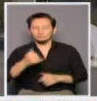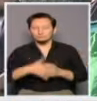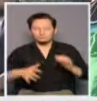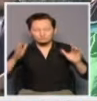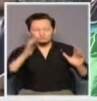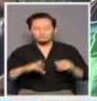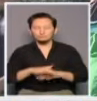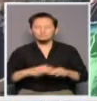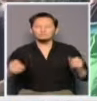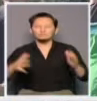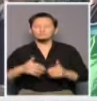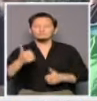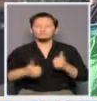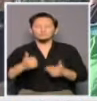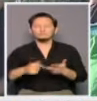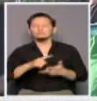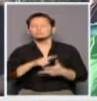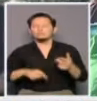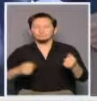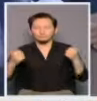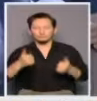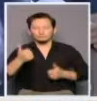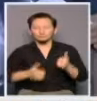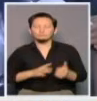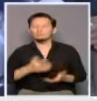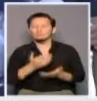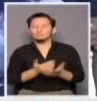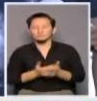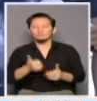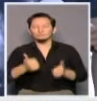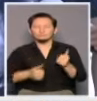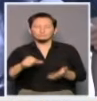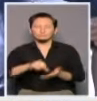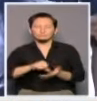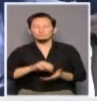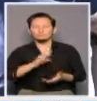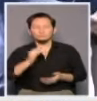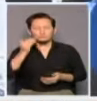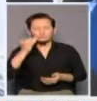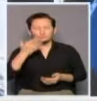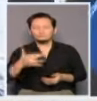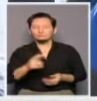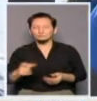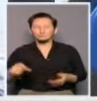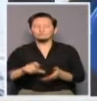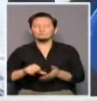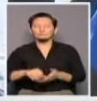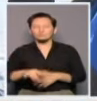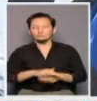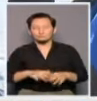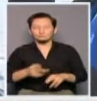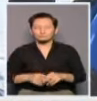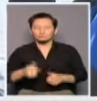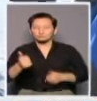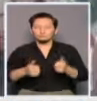были организованы соревнования по 3 национальным видам спорта. Например, в гиревом спорте приняли участие около 50 спортсменов-любителей.